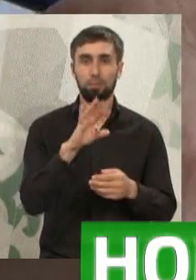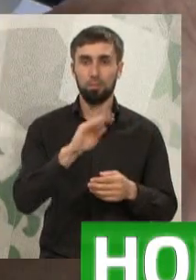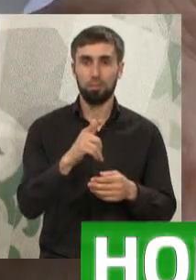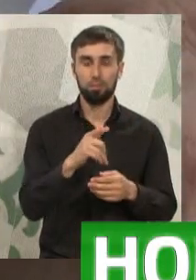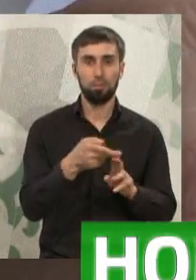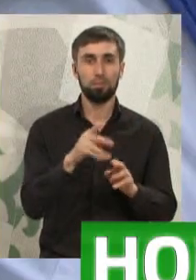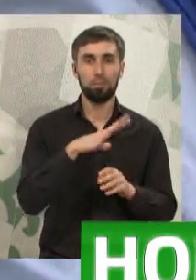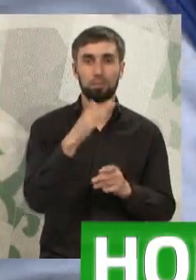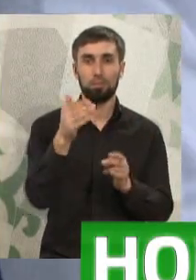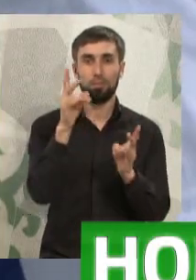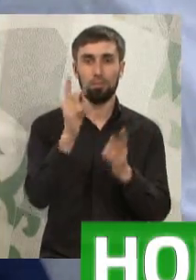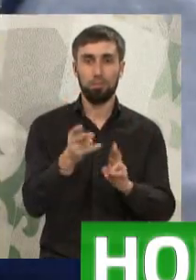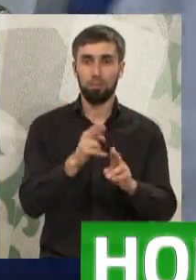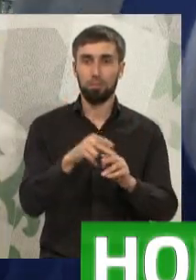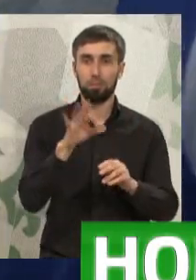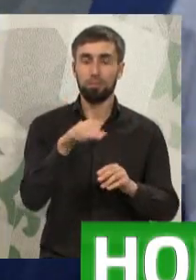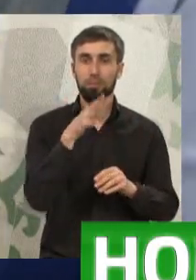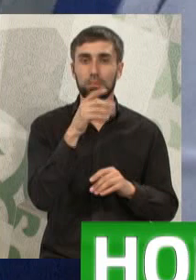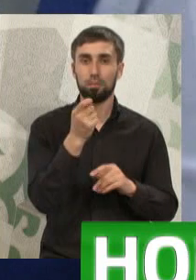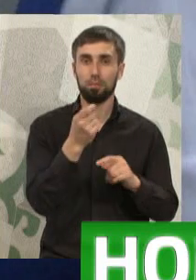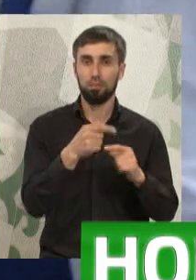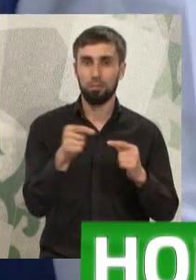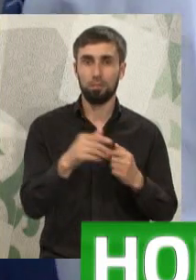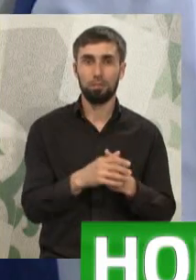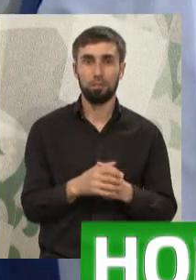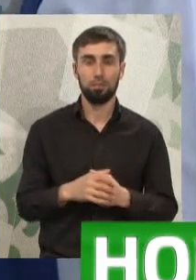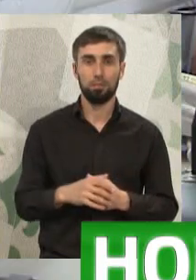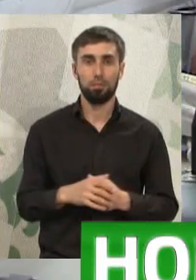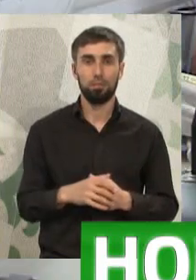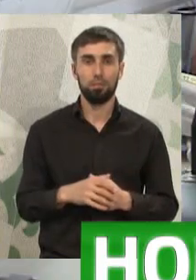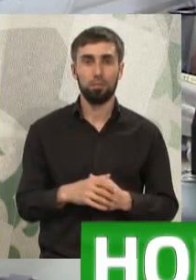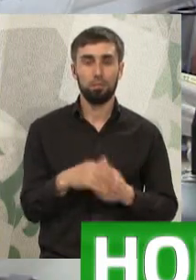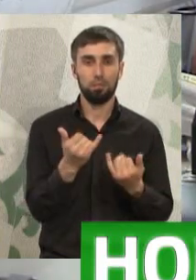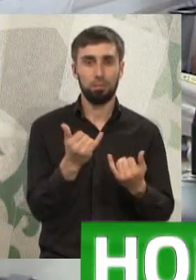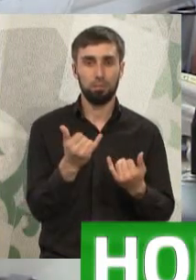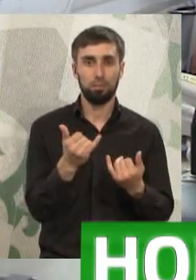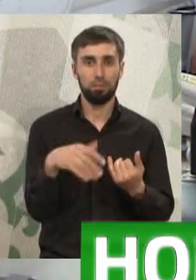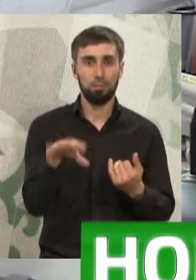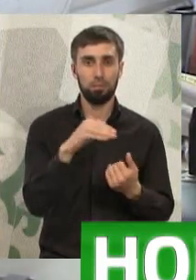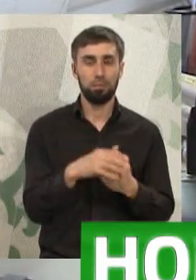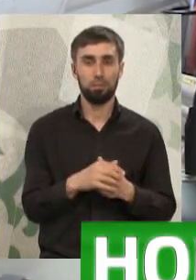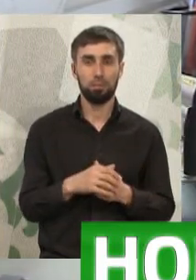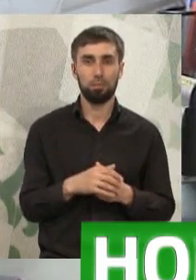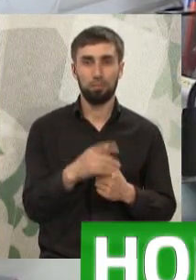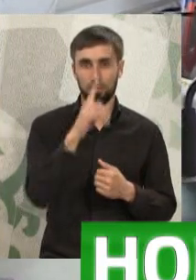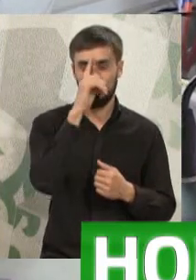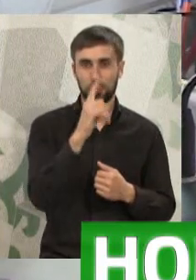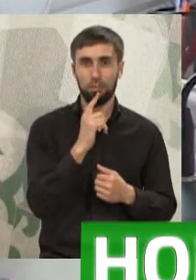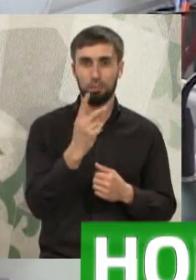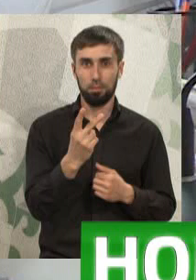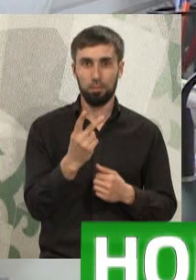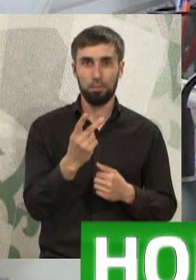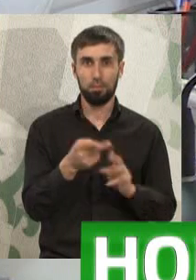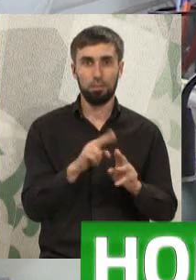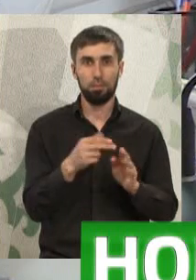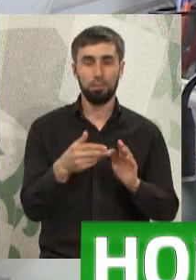исход госпитализации. Нынешний период один из самых сложных на ее памяти. Сейчас последние вот этот месяц-два, конечно, вызовов